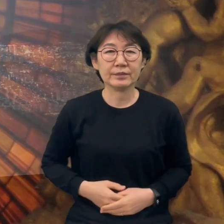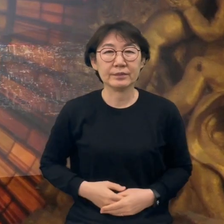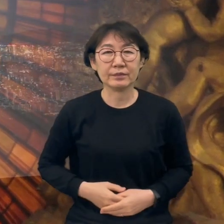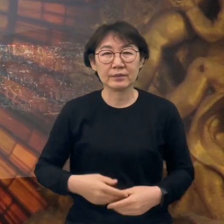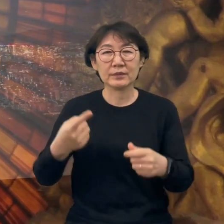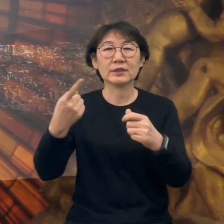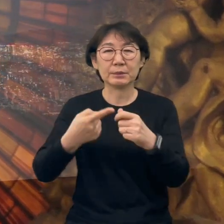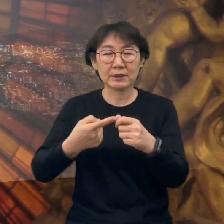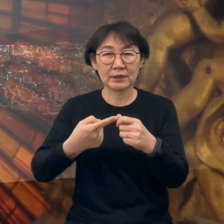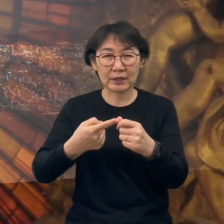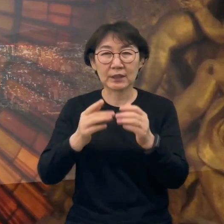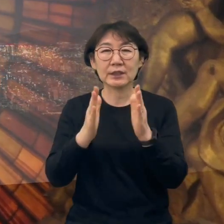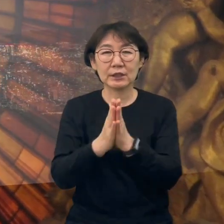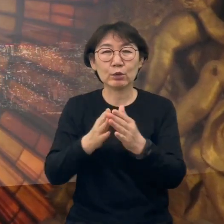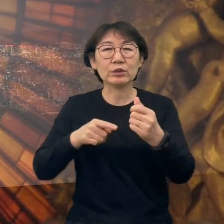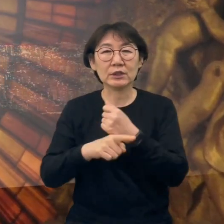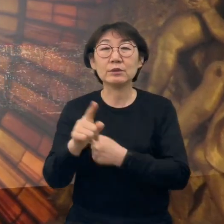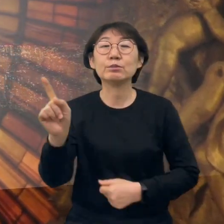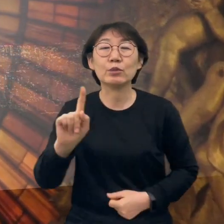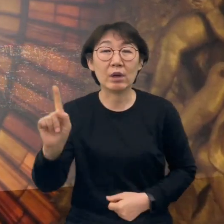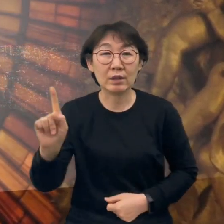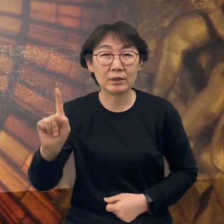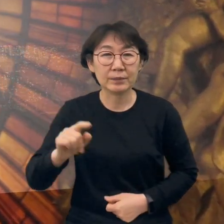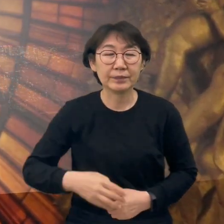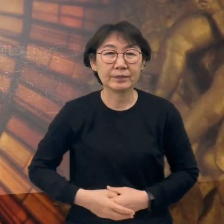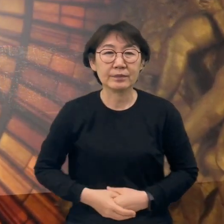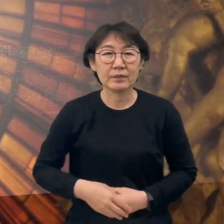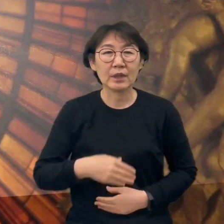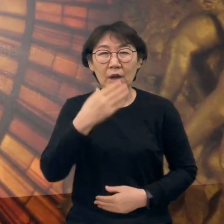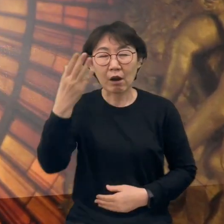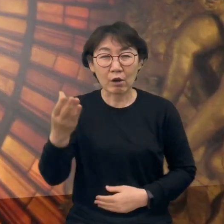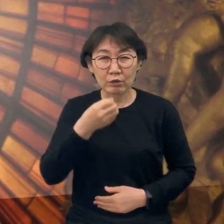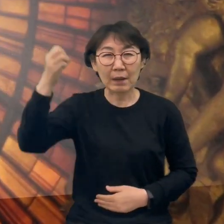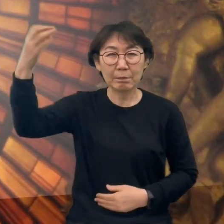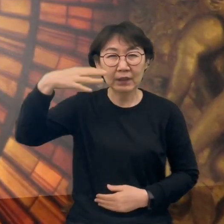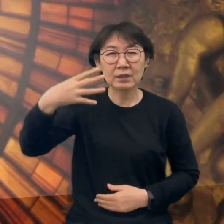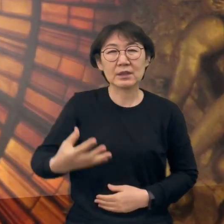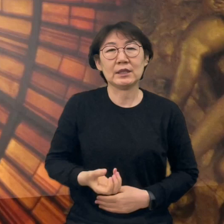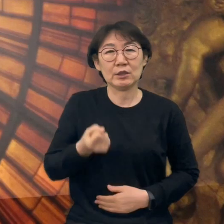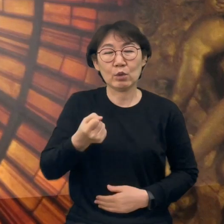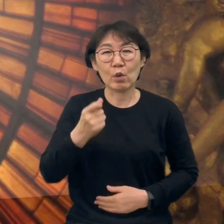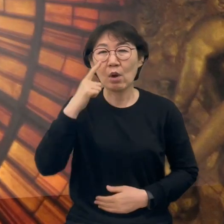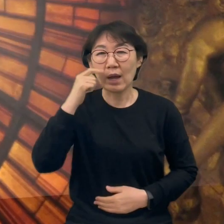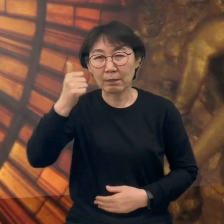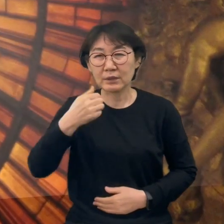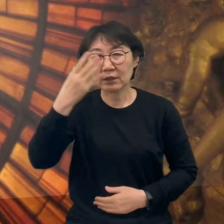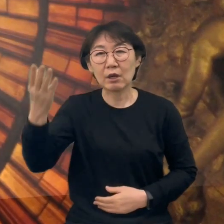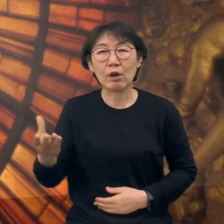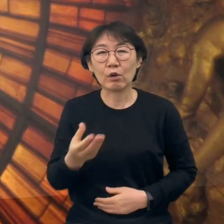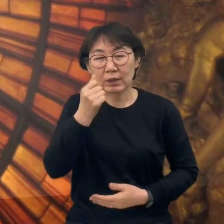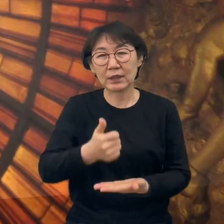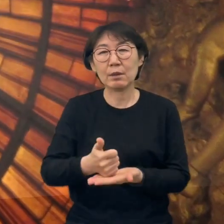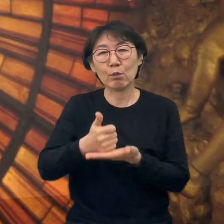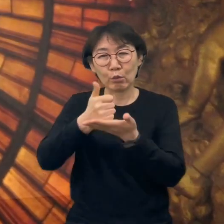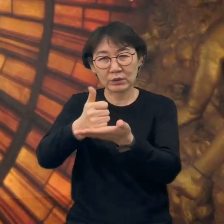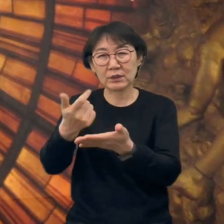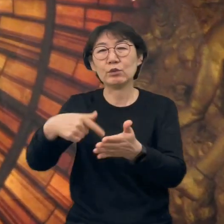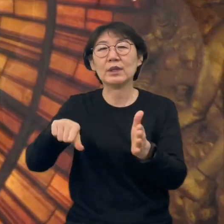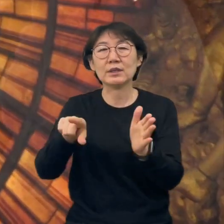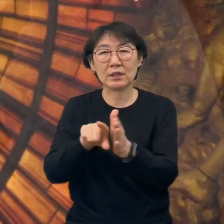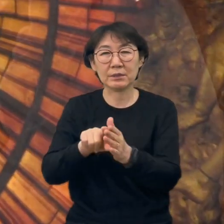땅에서도 이루어지소서. 아버지의 이름이 거룩히 빛나시길 기도하는 것은 그 거룩한 빛 속으로